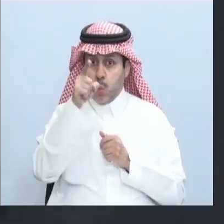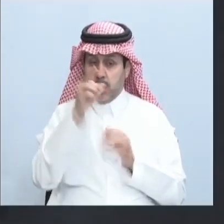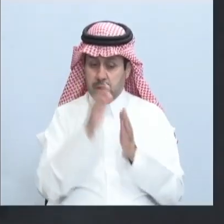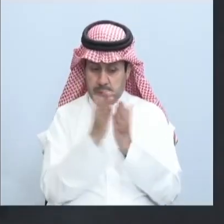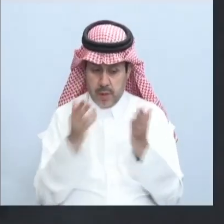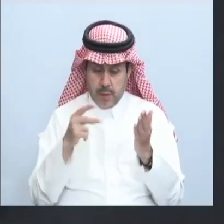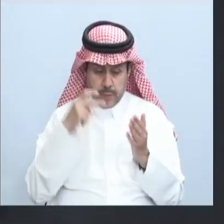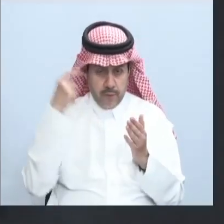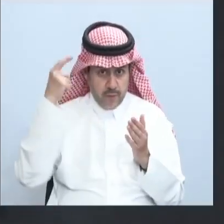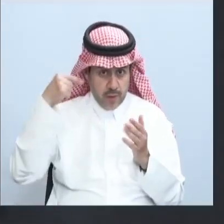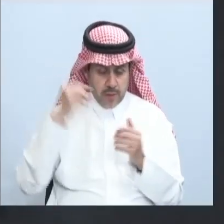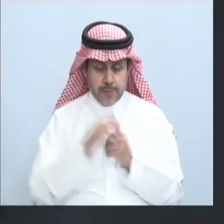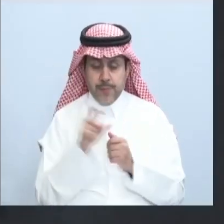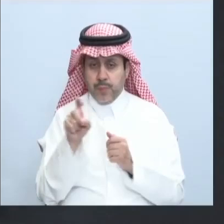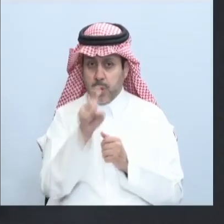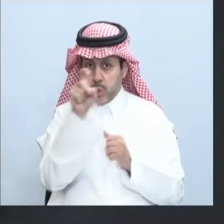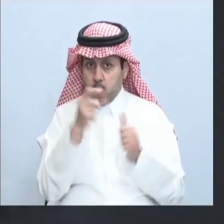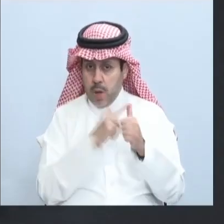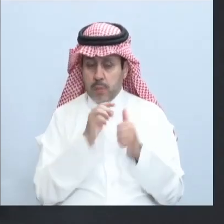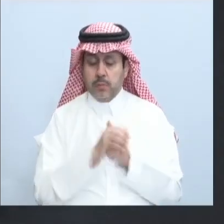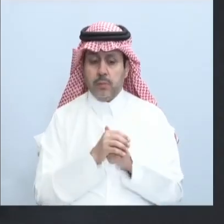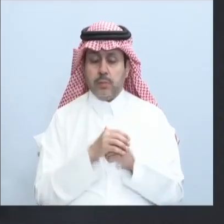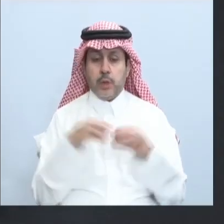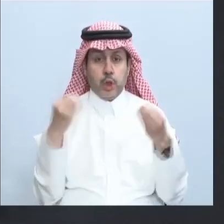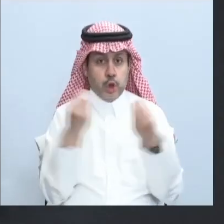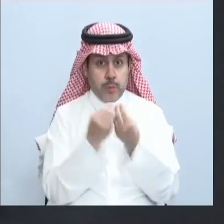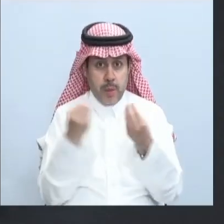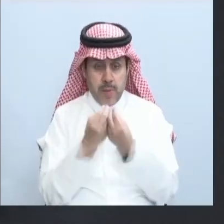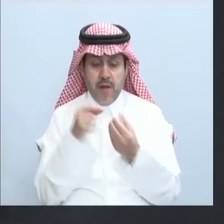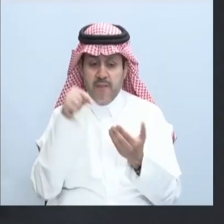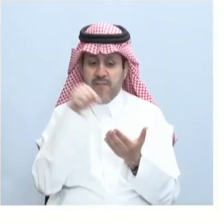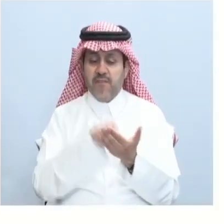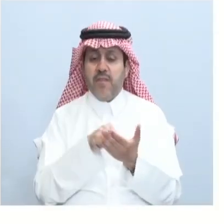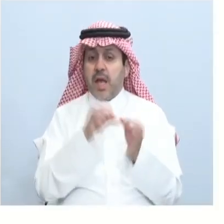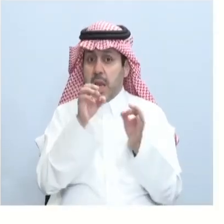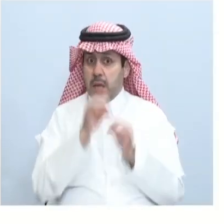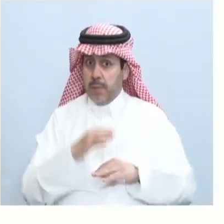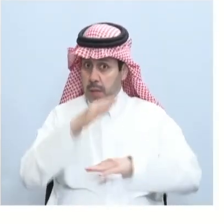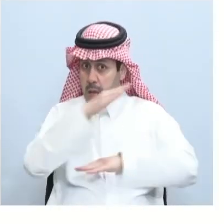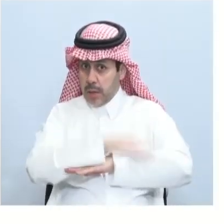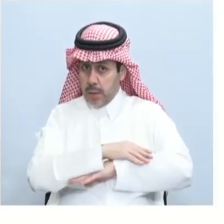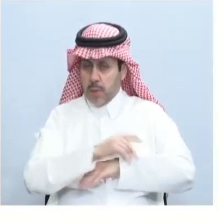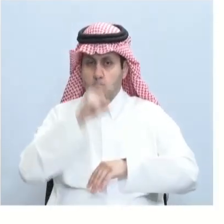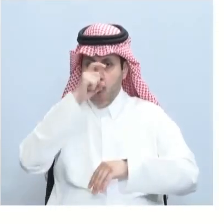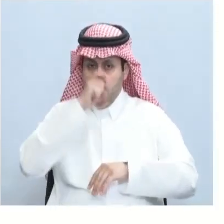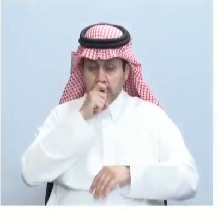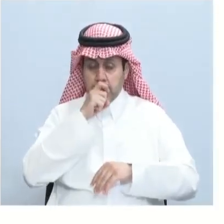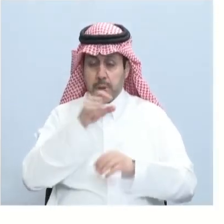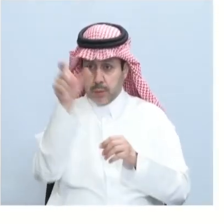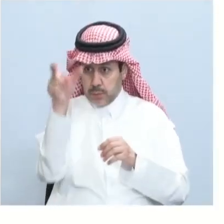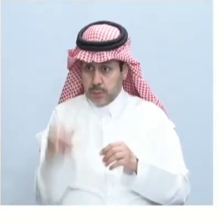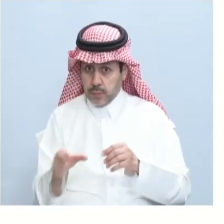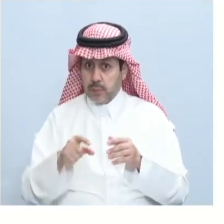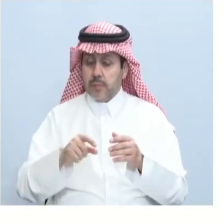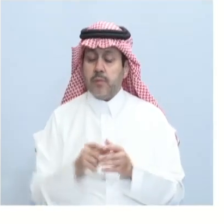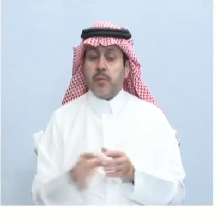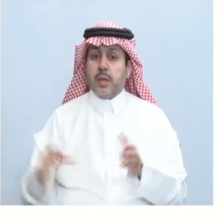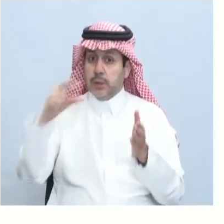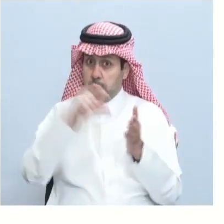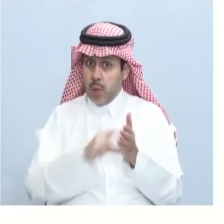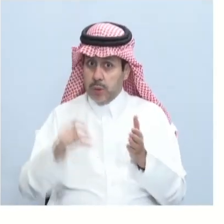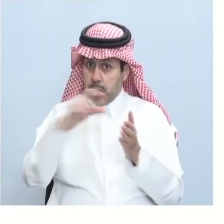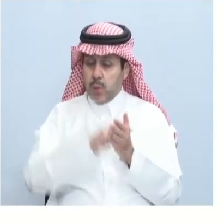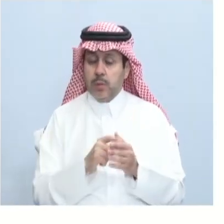هذه الاسئله السؤال الاول اجمع ما تضمنته الايات من اداب ينبغي للداعي الى الله ان يتحلى